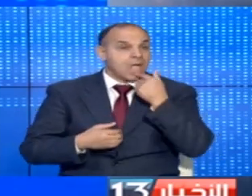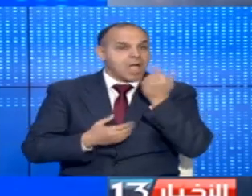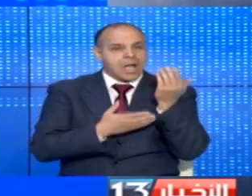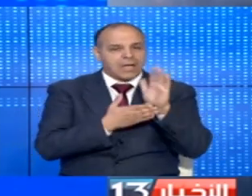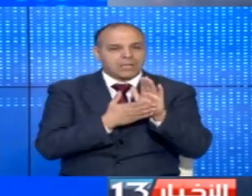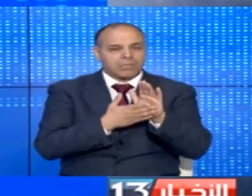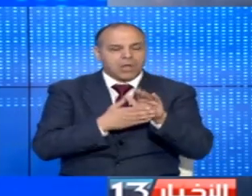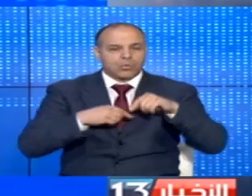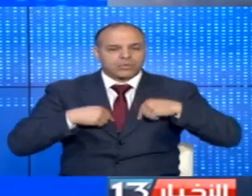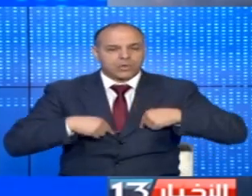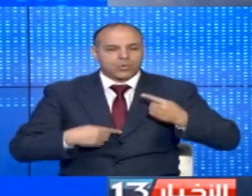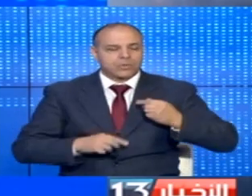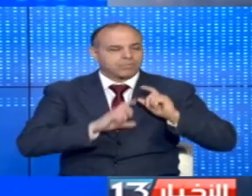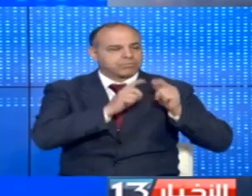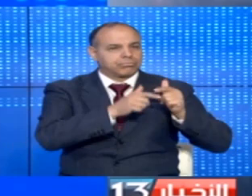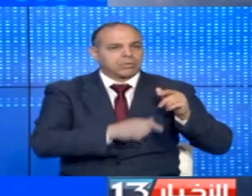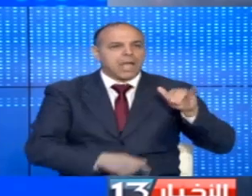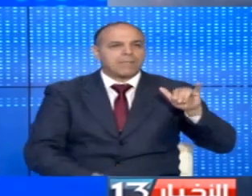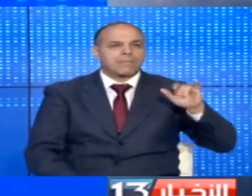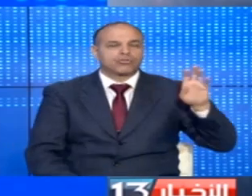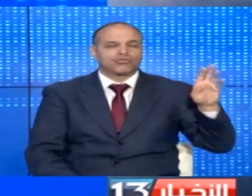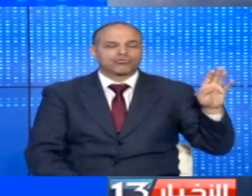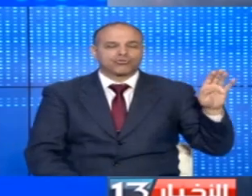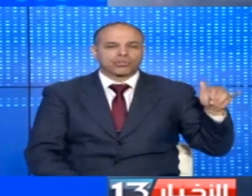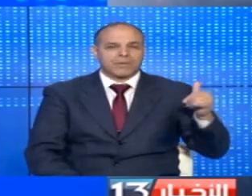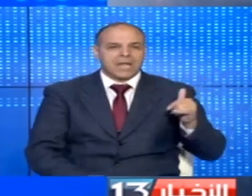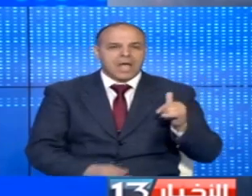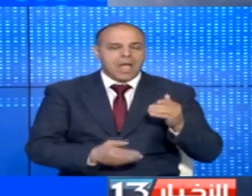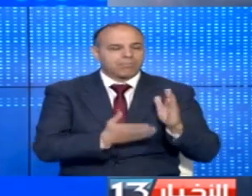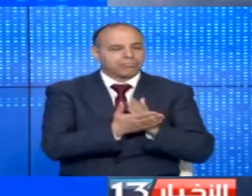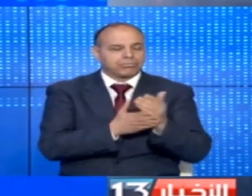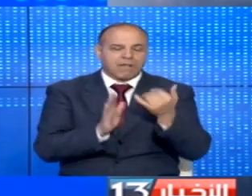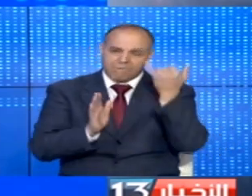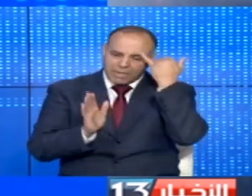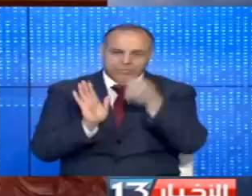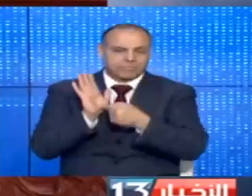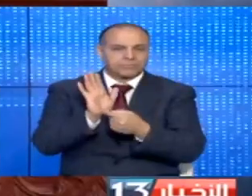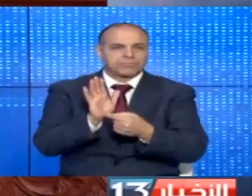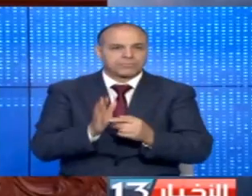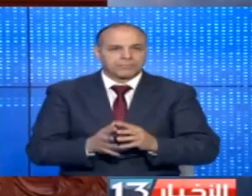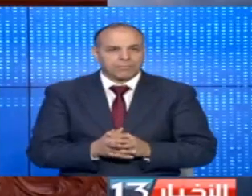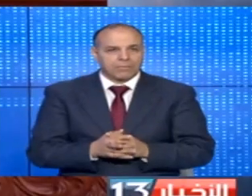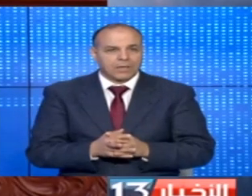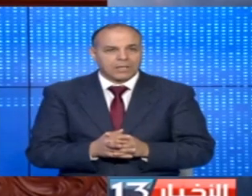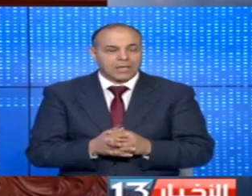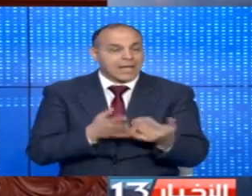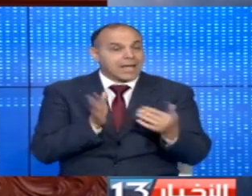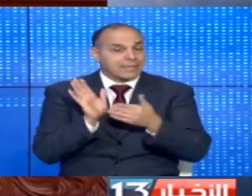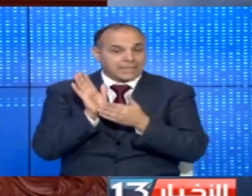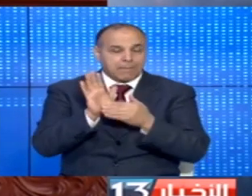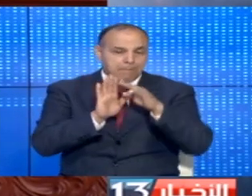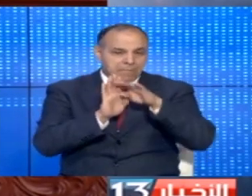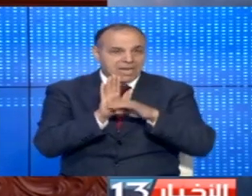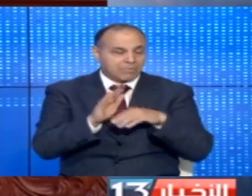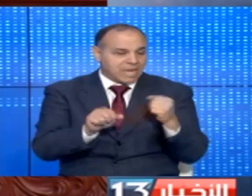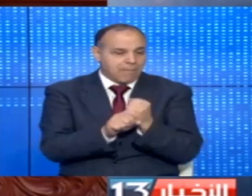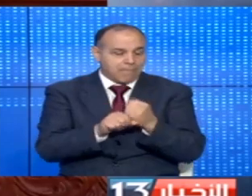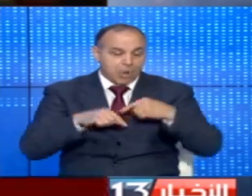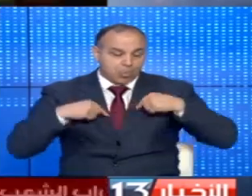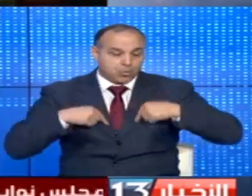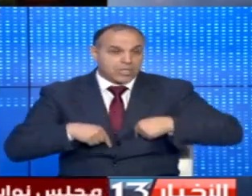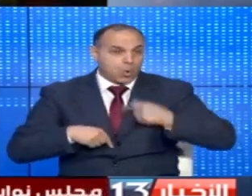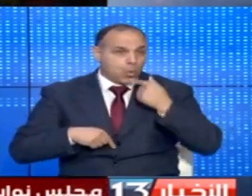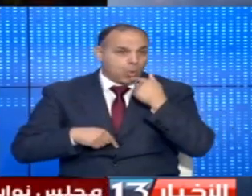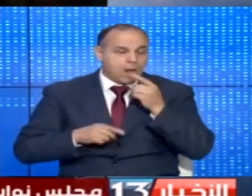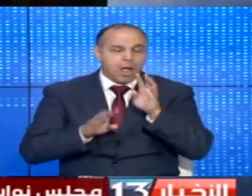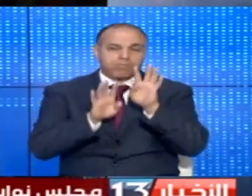رئيس الحكومه المكلف الحبيب الجملي برنامج عمل حكومته المقترحه خلال تقديمه لبرنامج عمل حكومته امام